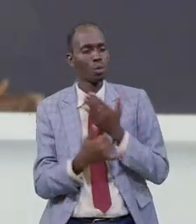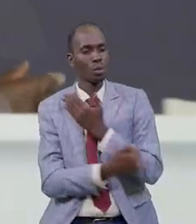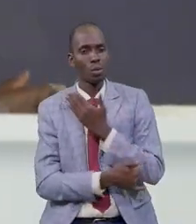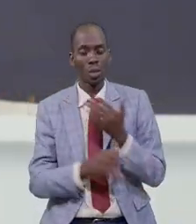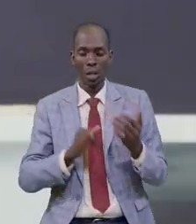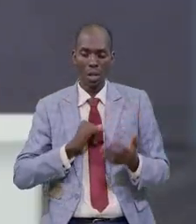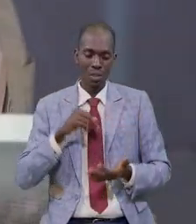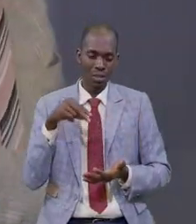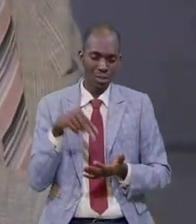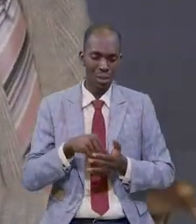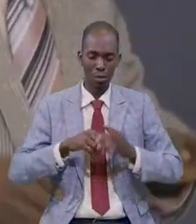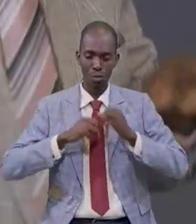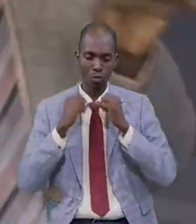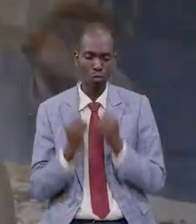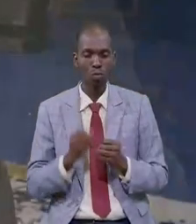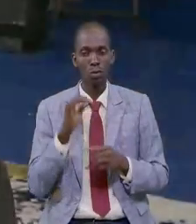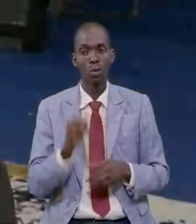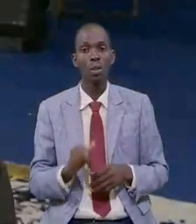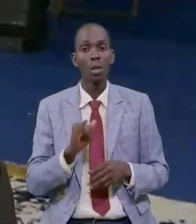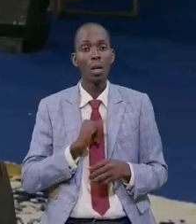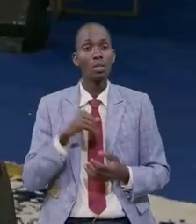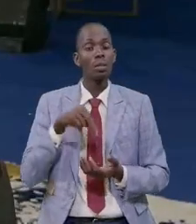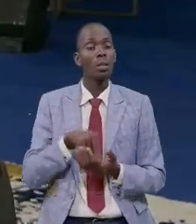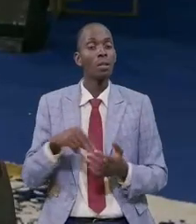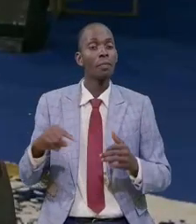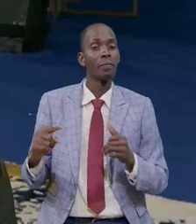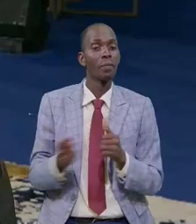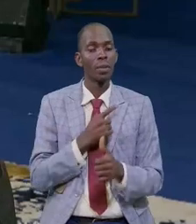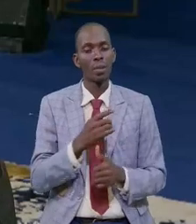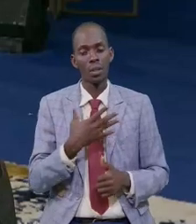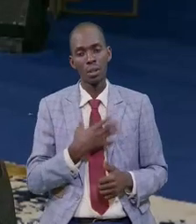tenir ferme je tiens